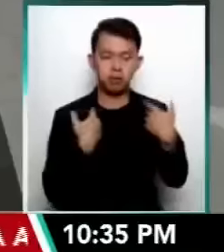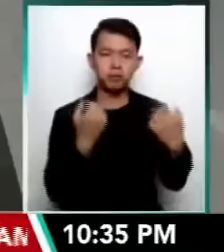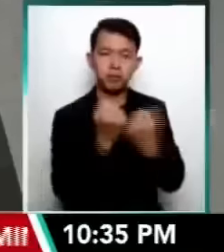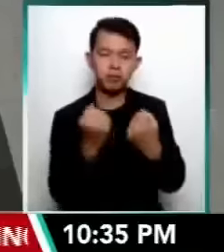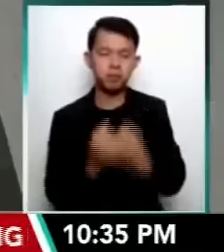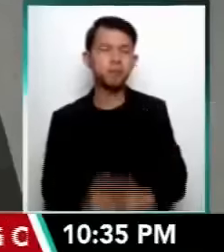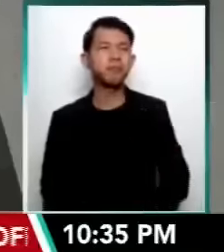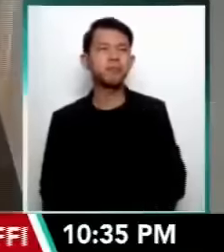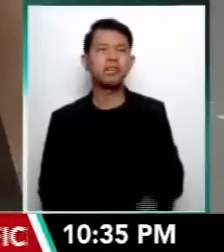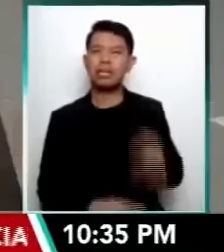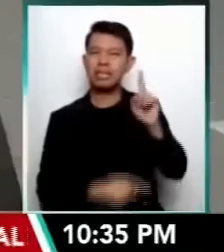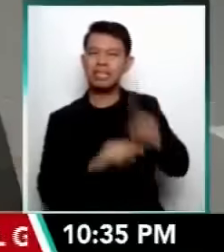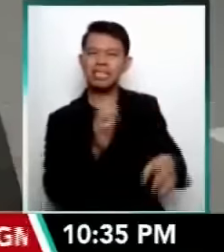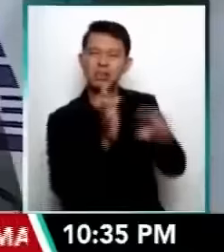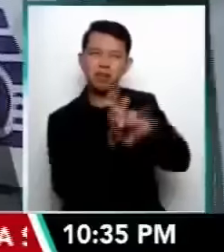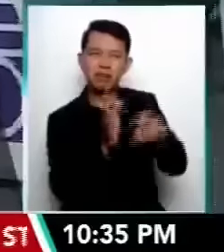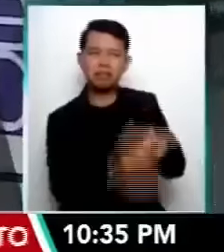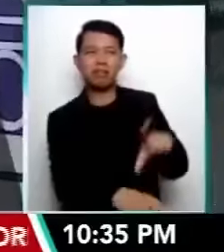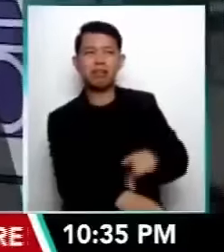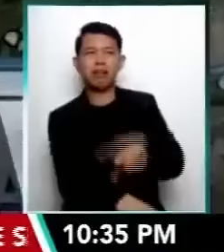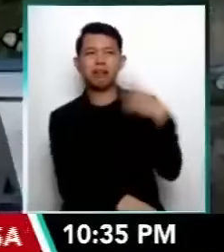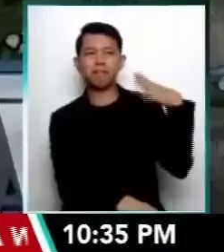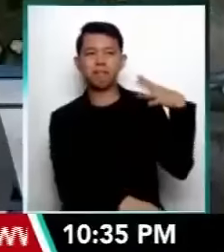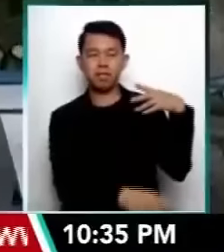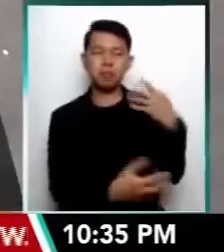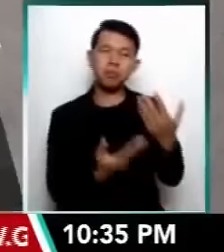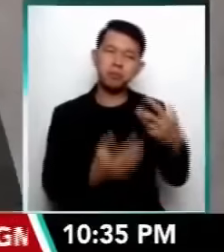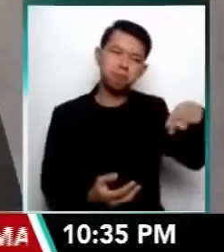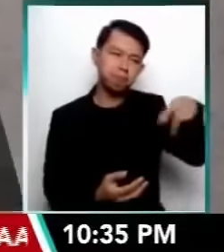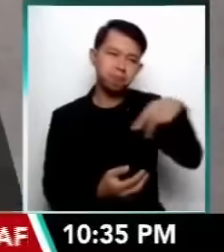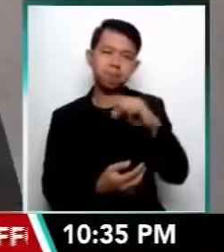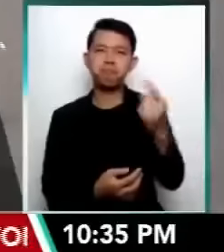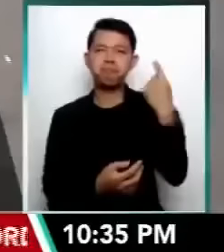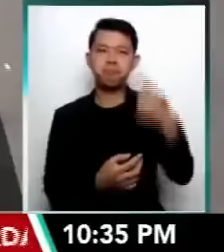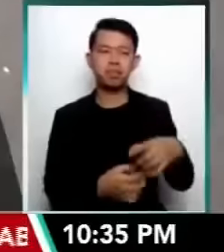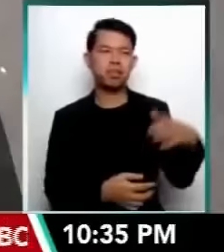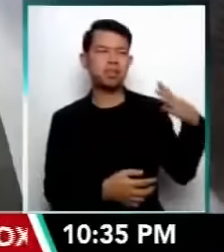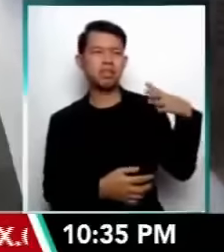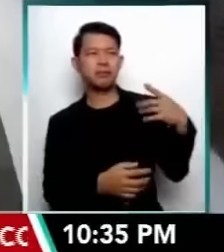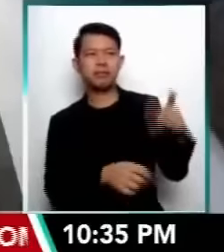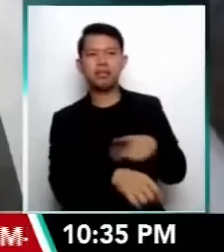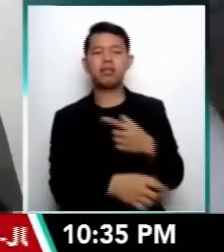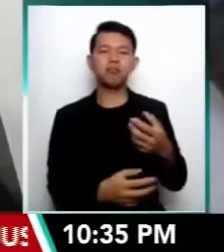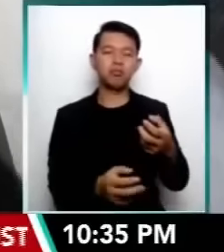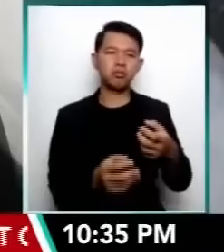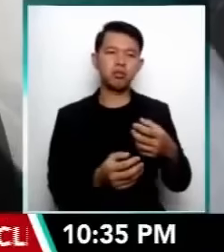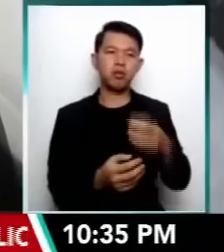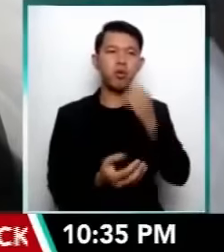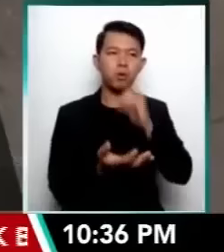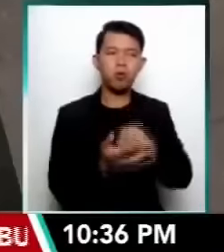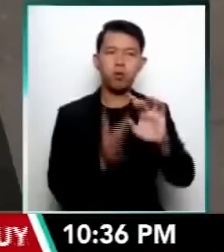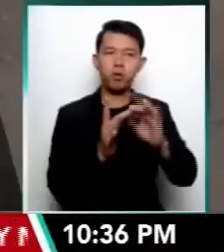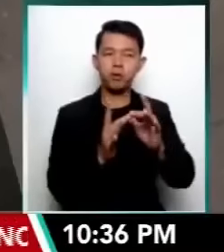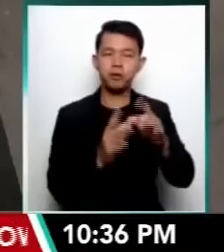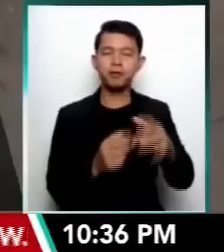ako. Pag ano, maglalakad na lang. Kanina pa po, nagbook na lang po. Sa Caloocan, nag-rally ang ilang miyembro ng grupong